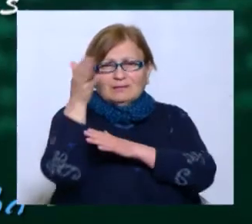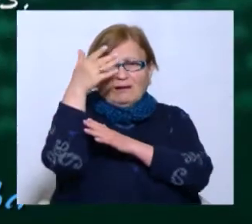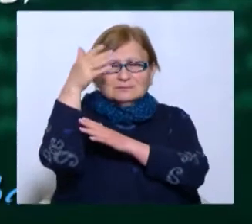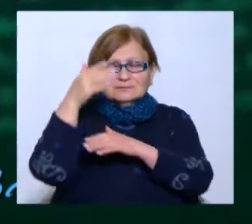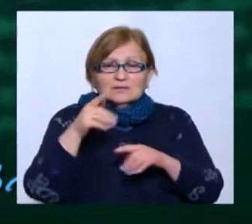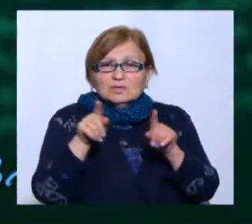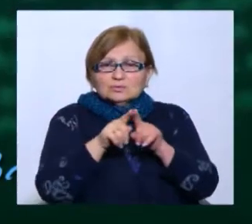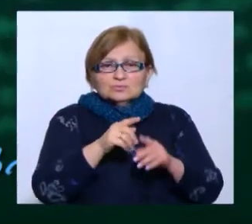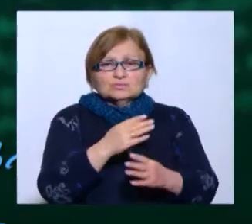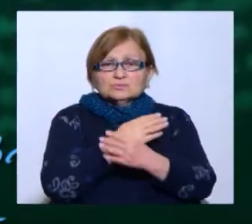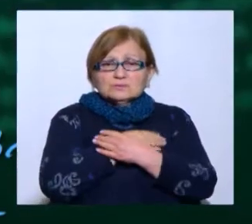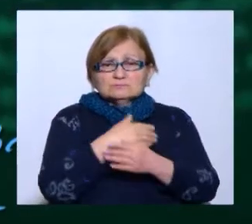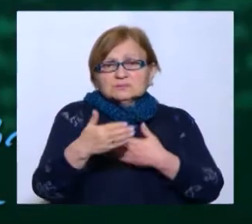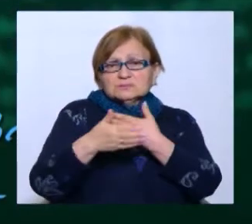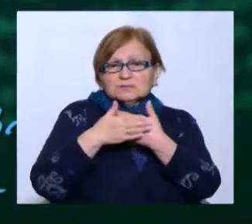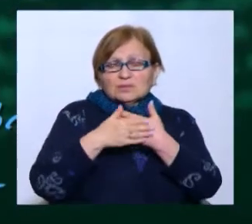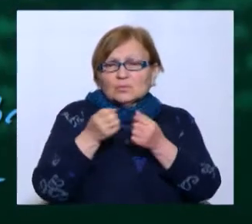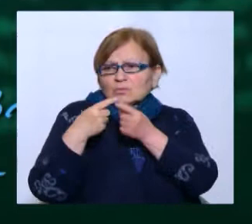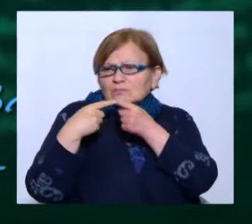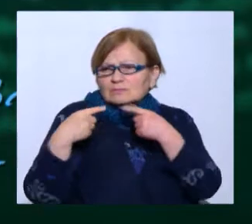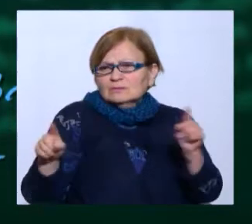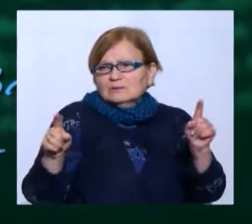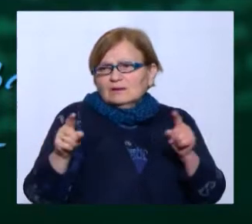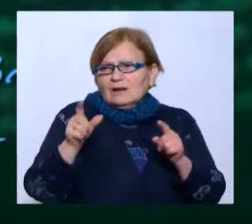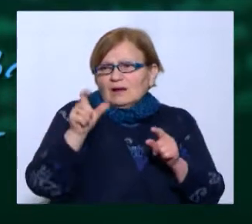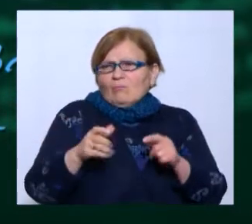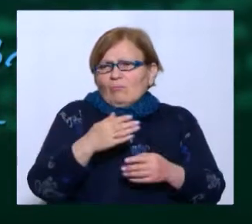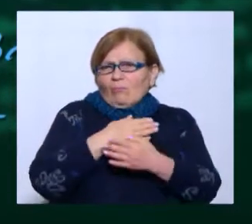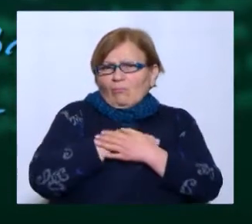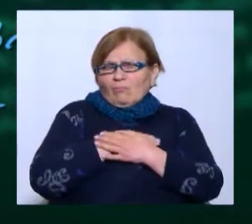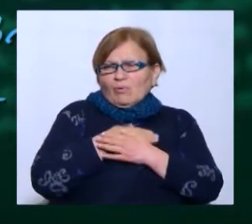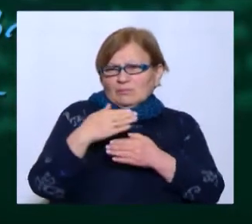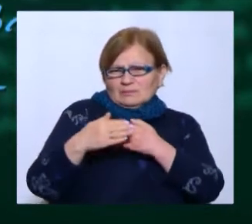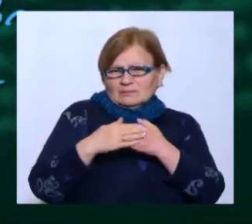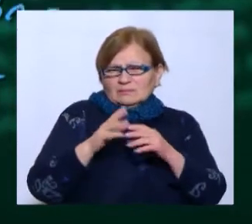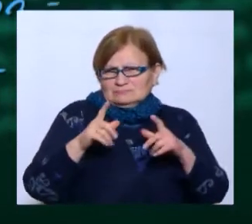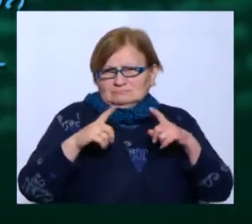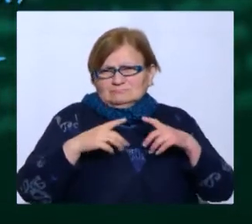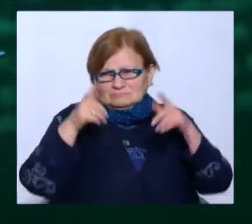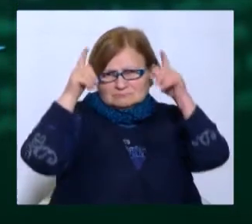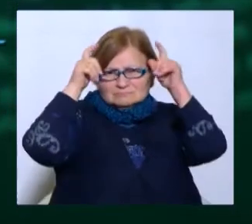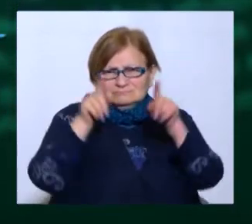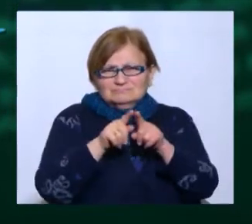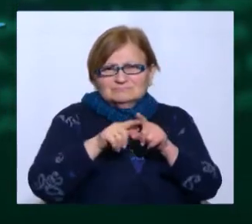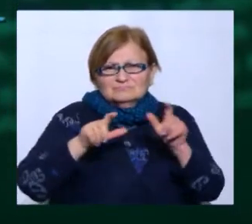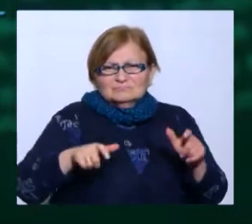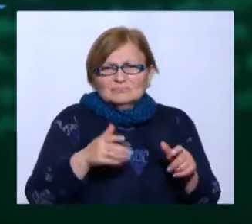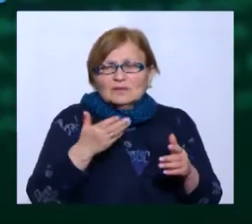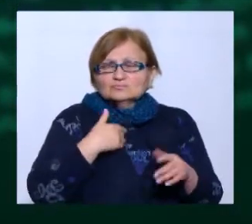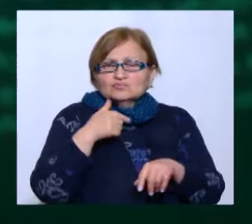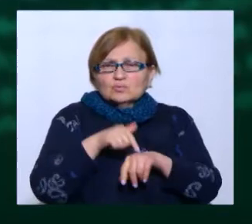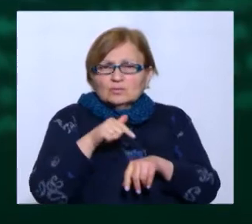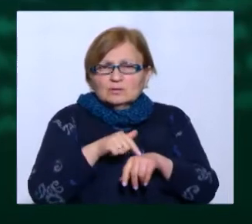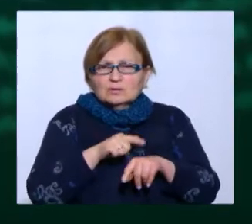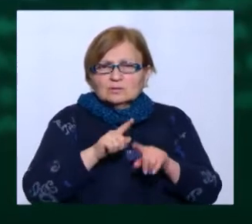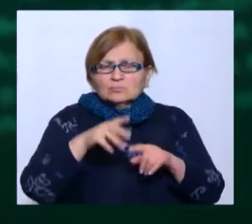თუ სიკვდილის სიახლოვე როგორ ასხვაფერებს მომაკვდავი გედის ჰანგთა ვარდებს და ჩანჩქერებს. თუ როგორ ვგრძნობ